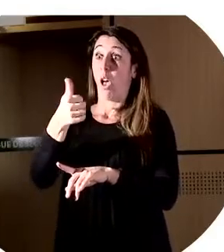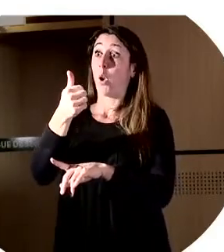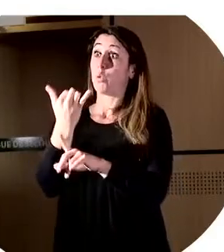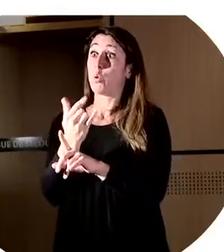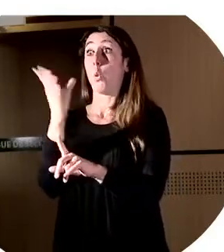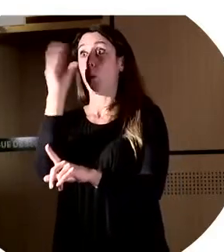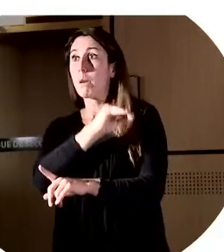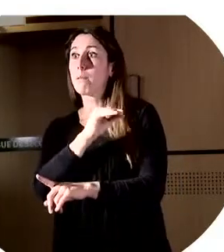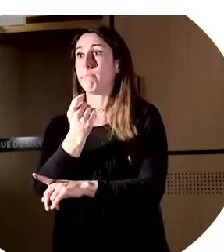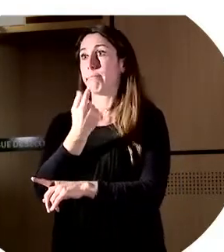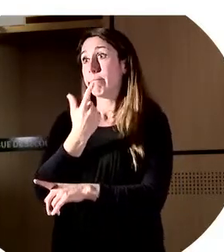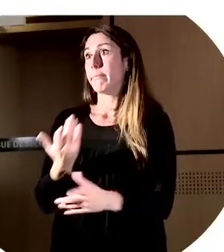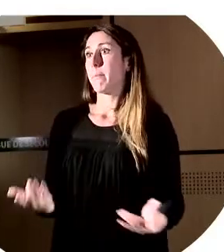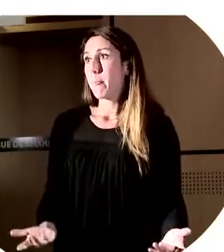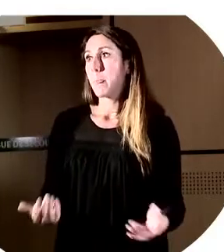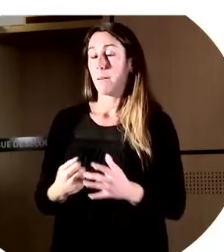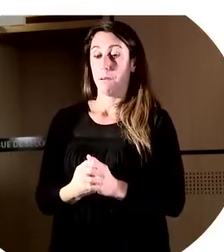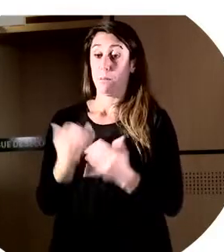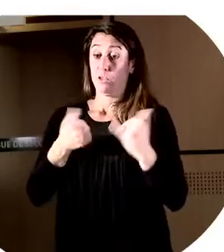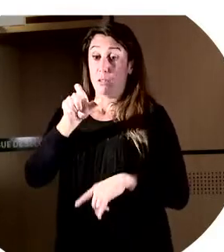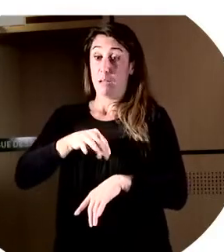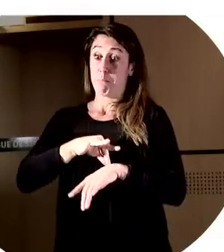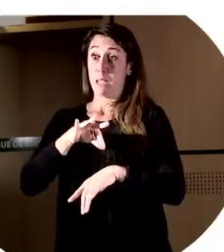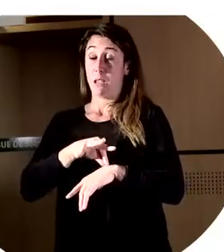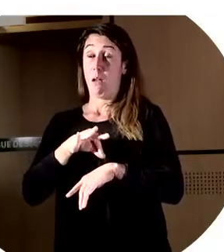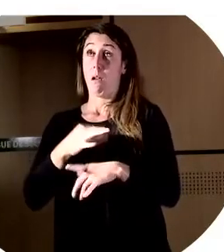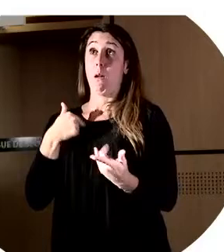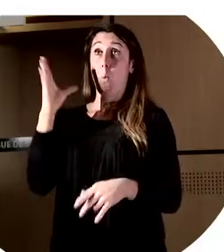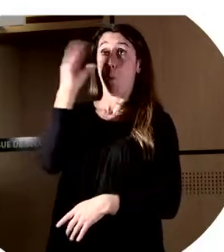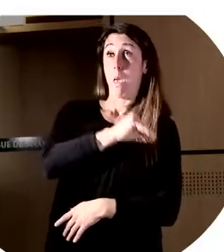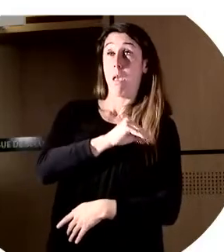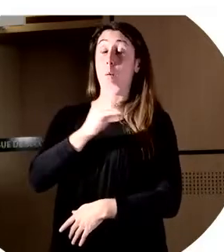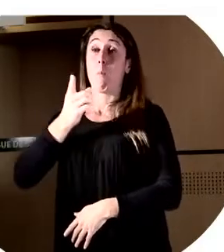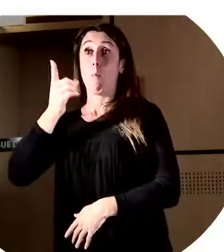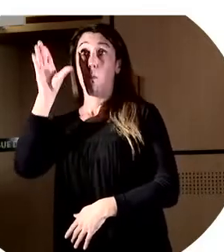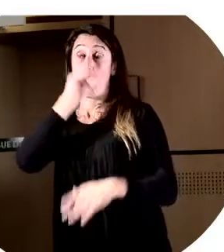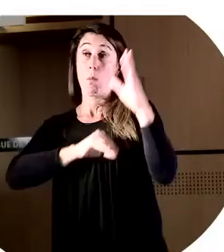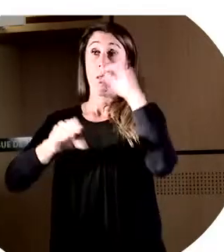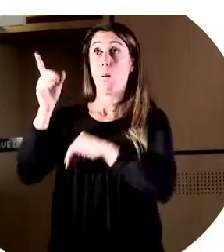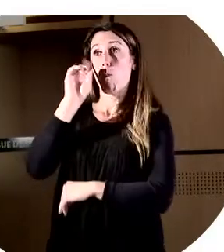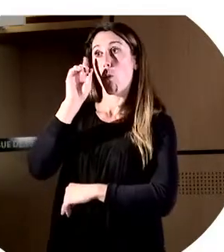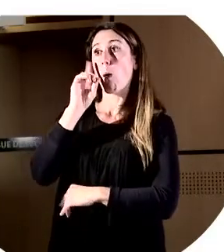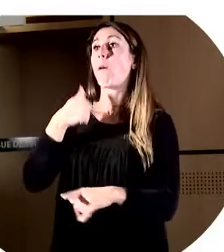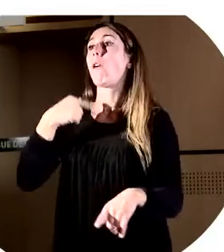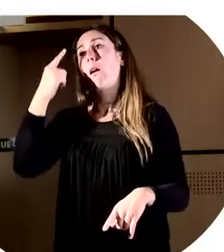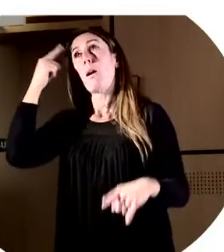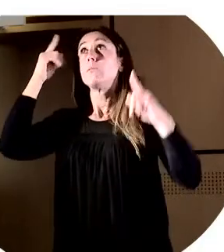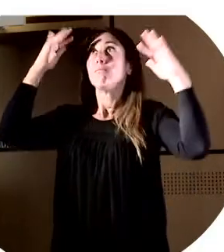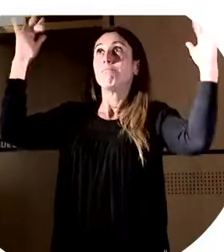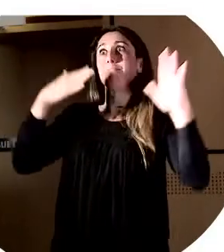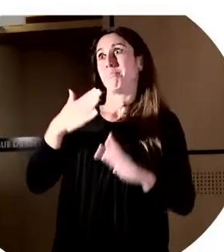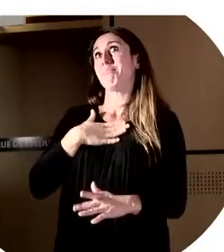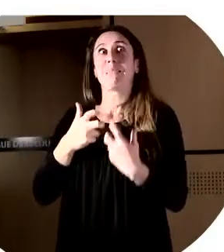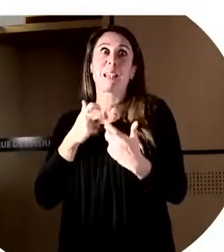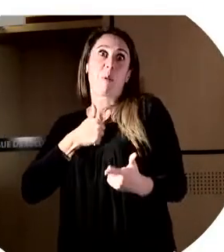médicament. Alors, on peut se poser la question, pourquoi est-ce que l'on va oublier le médicament? Il y a les étourdis comme moi, mais quand on est vraiment